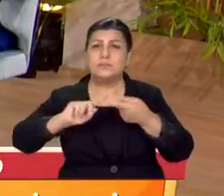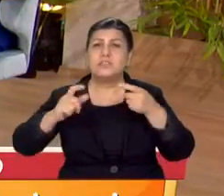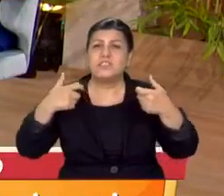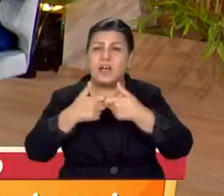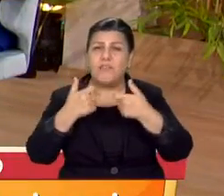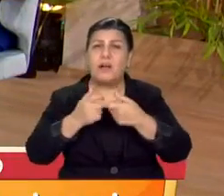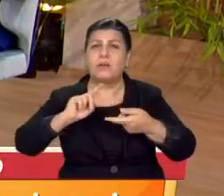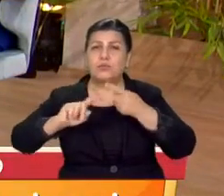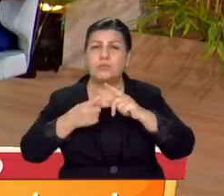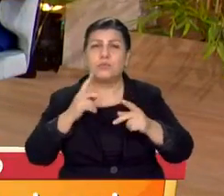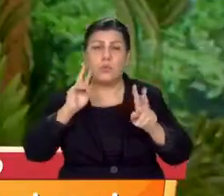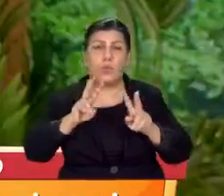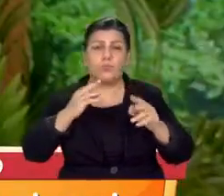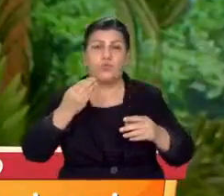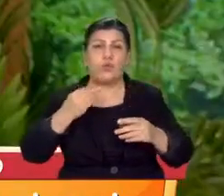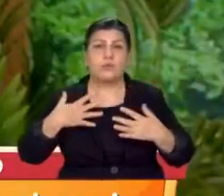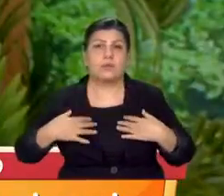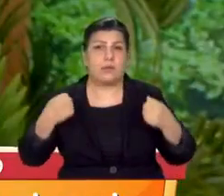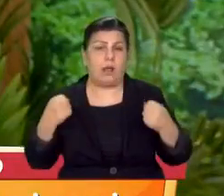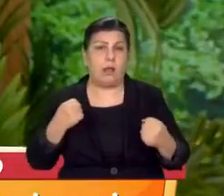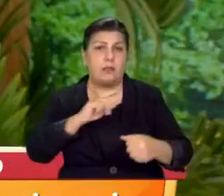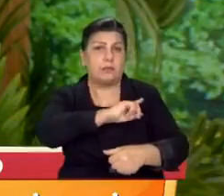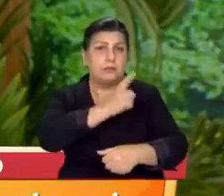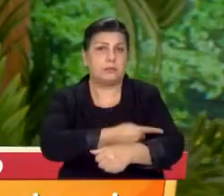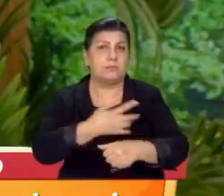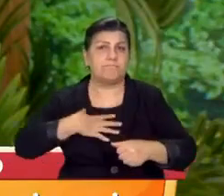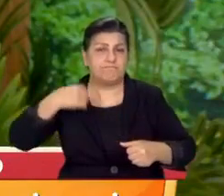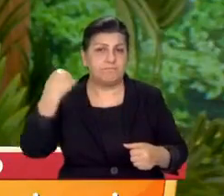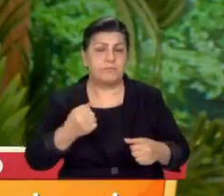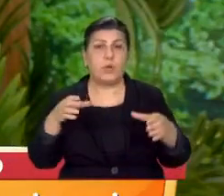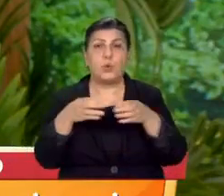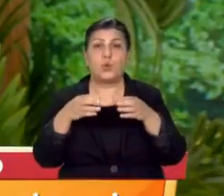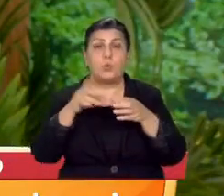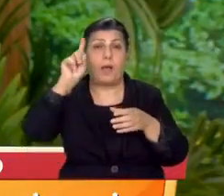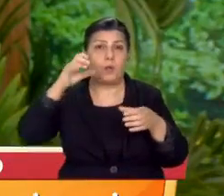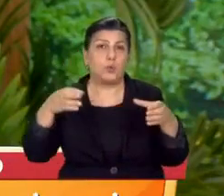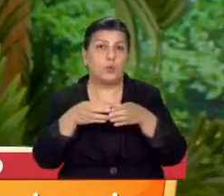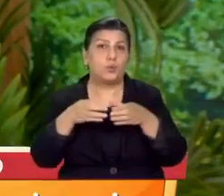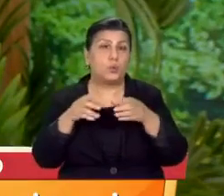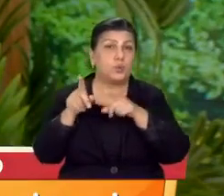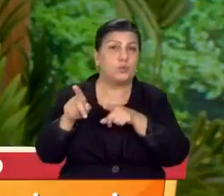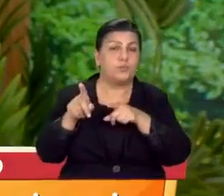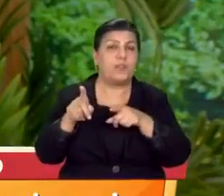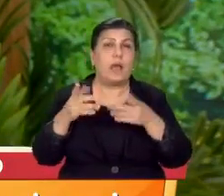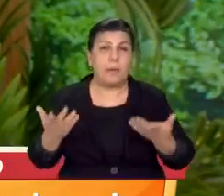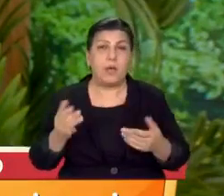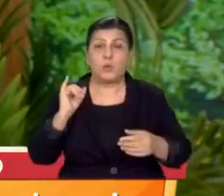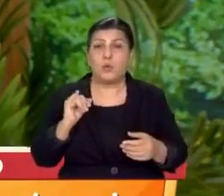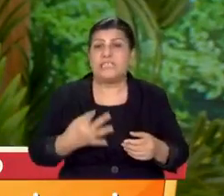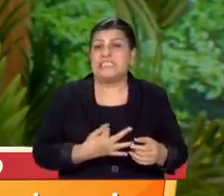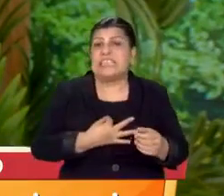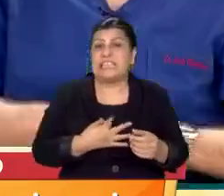yaşadığı çok dayanıklı bu O çok akıllı bir grup ama bu kötü hissettiler